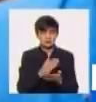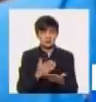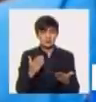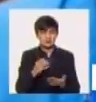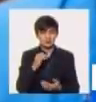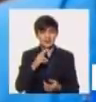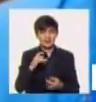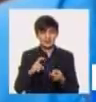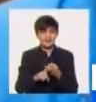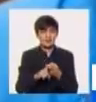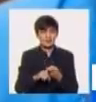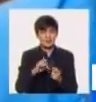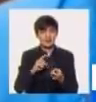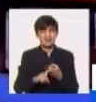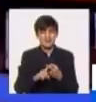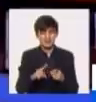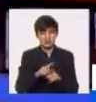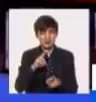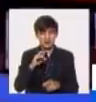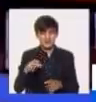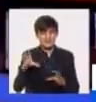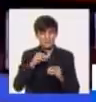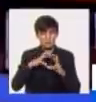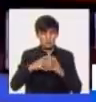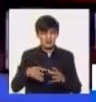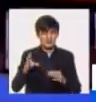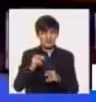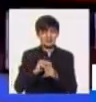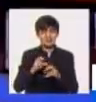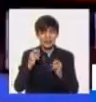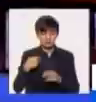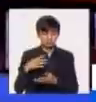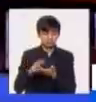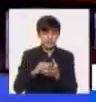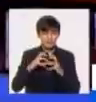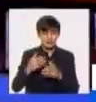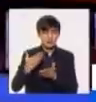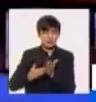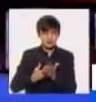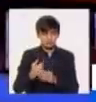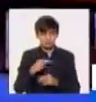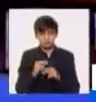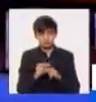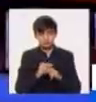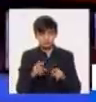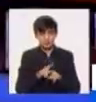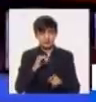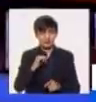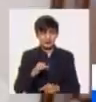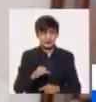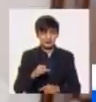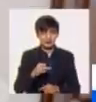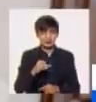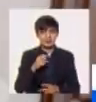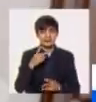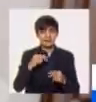Коронавирусные инфекции мы лечим так же, как и во всем мире. Это придерживаемся мировых рекомендаций. И в